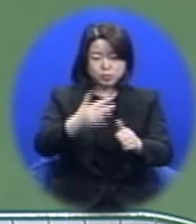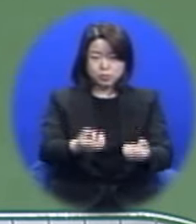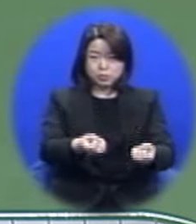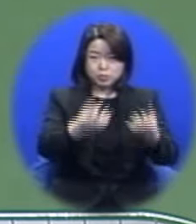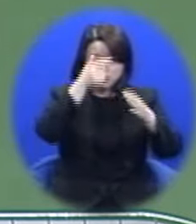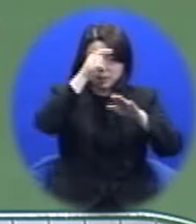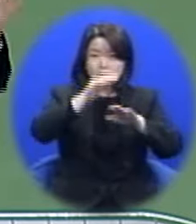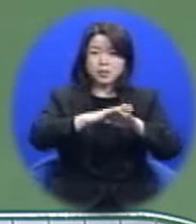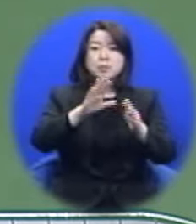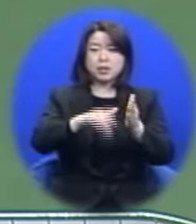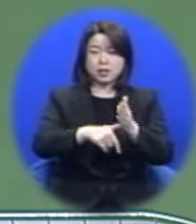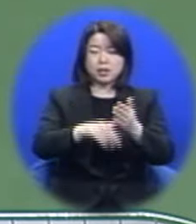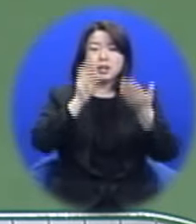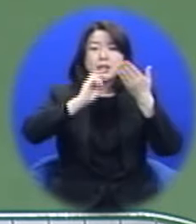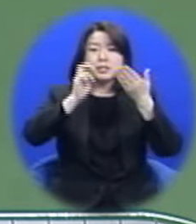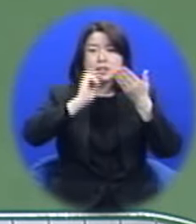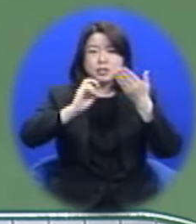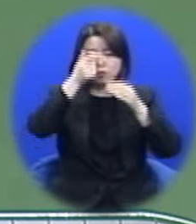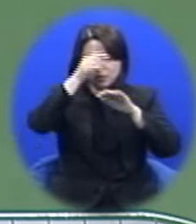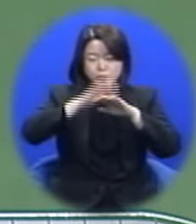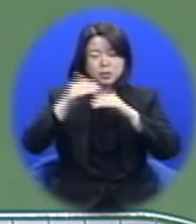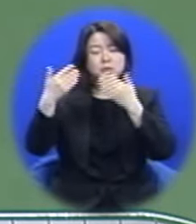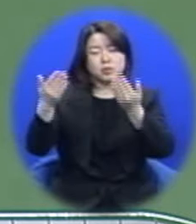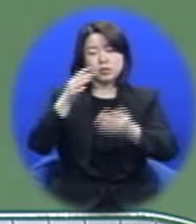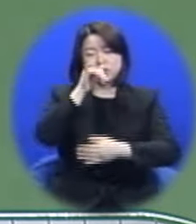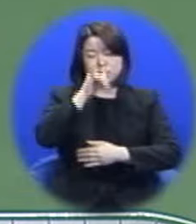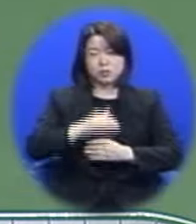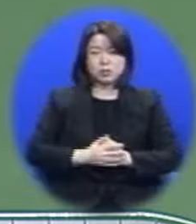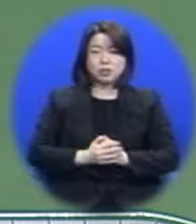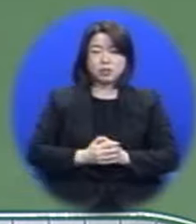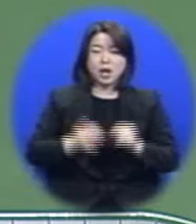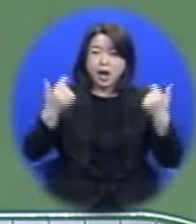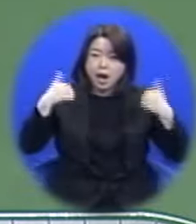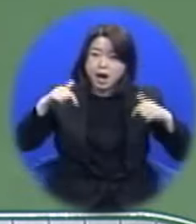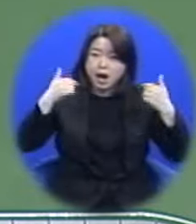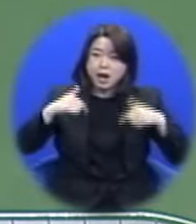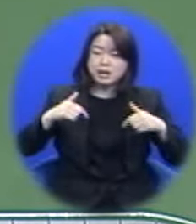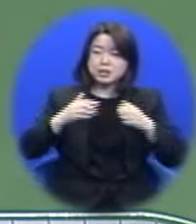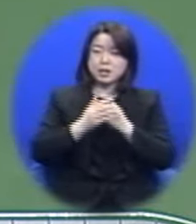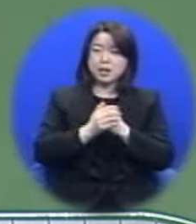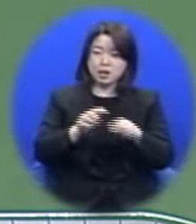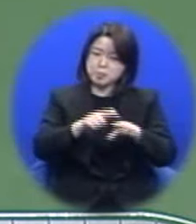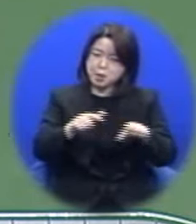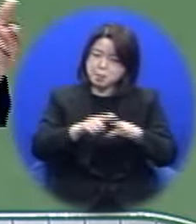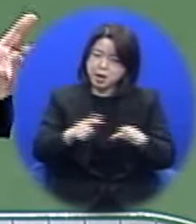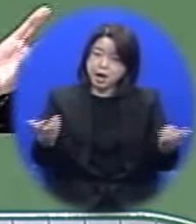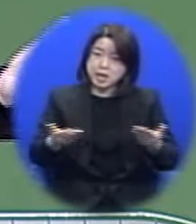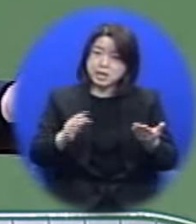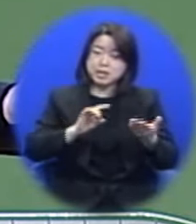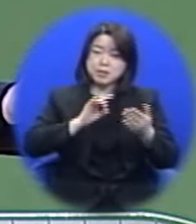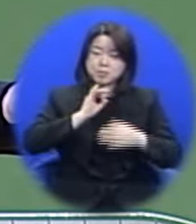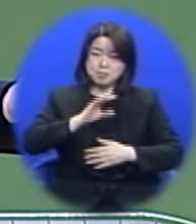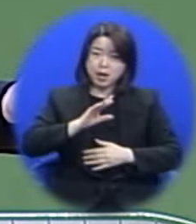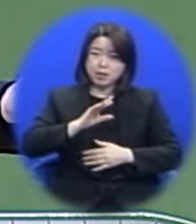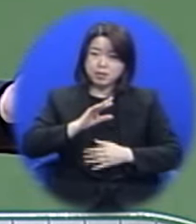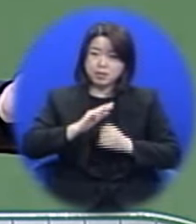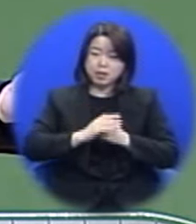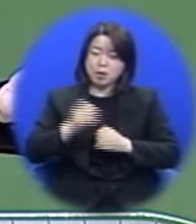우리는 찬송하고 예배하는 거예요. 늘 일상적인 일만 반복하는데 직장 예배는 뭐 때문에